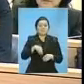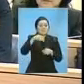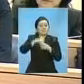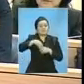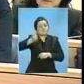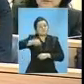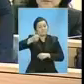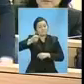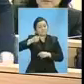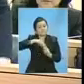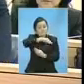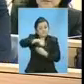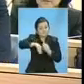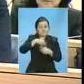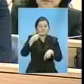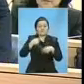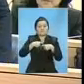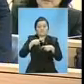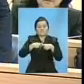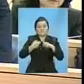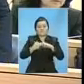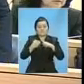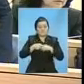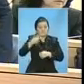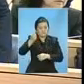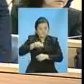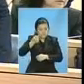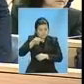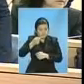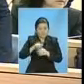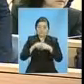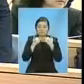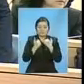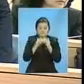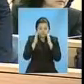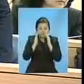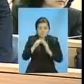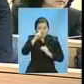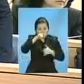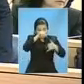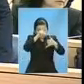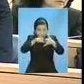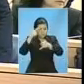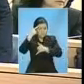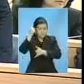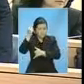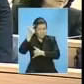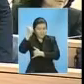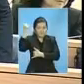ได้วันนี้คนไทยหลายๆคนมีคุณภาพมาก